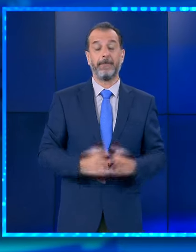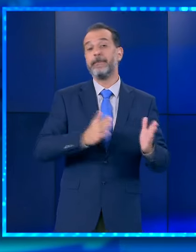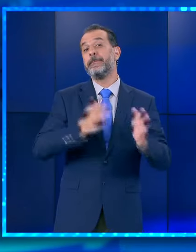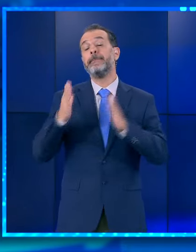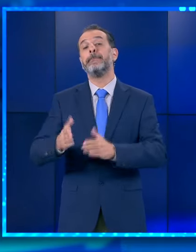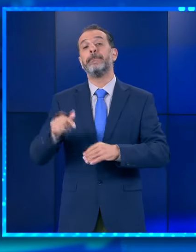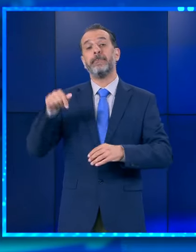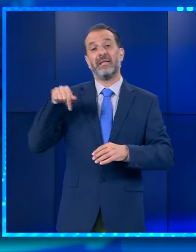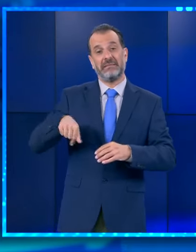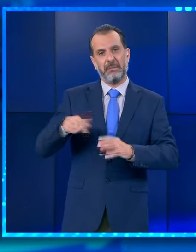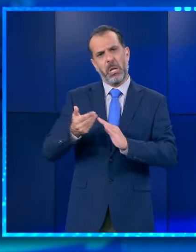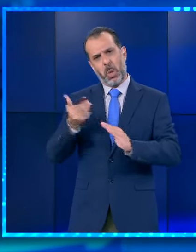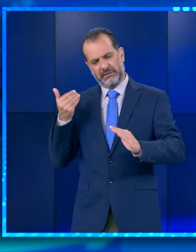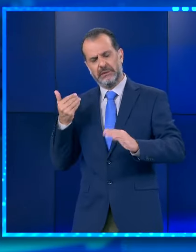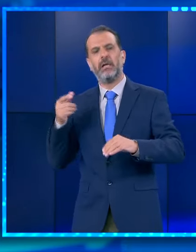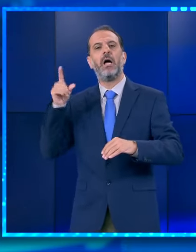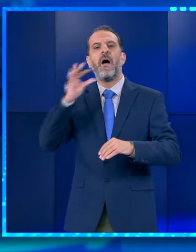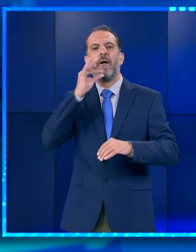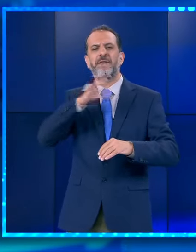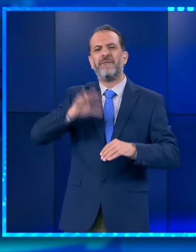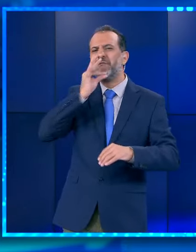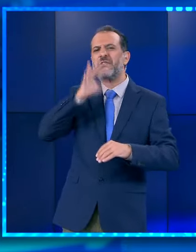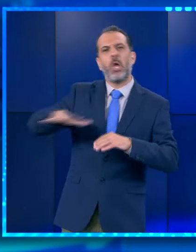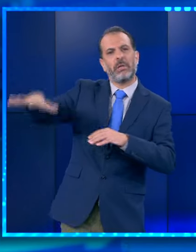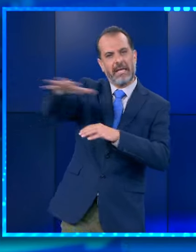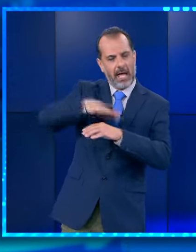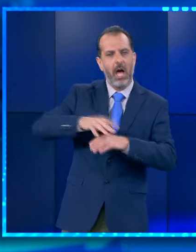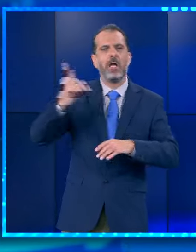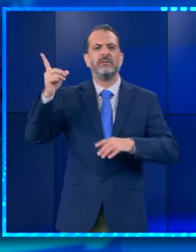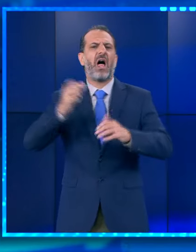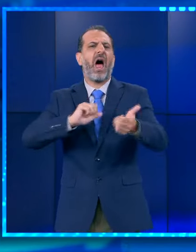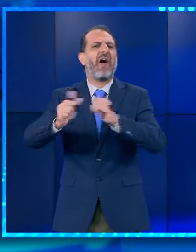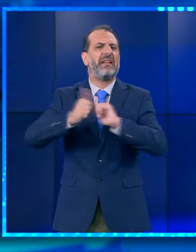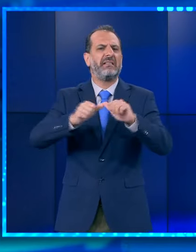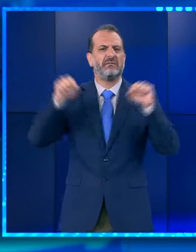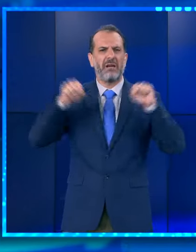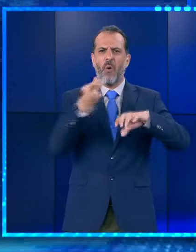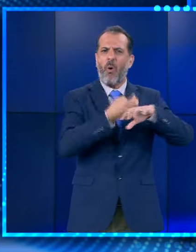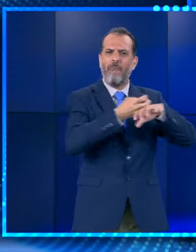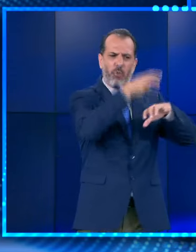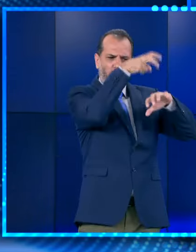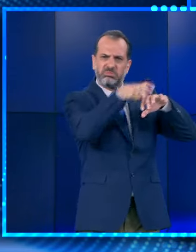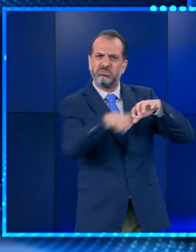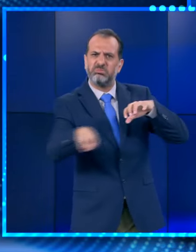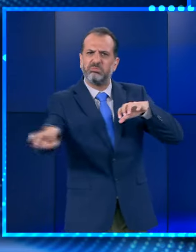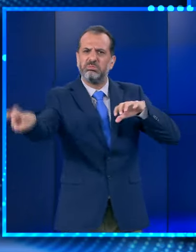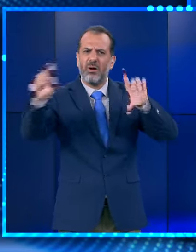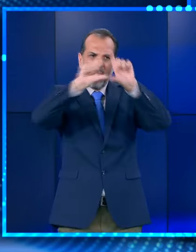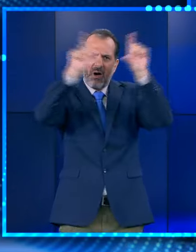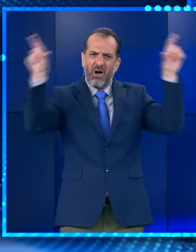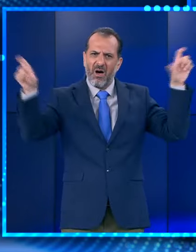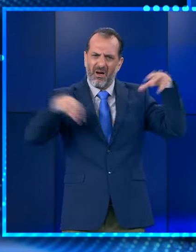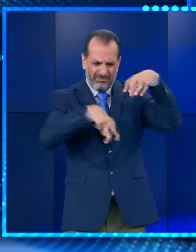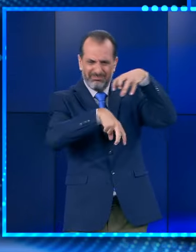Συναγερμό σήμανε νωρίτερα στην Βιωτία μετά την πτώση αθλητή που έκανε πτήση με παραπέντε. Τις έρευνες παρακολουθεί από το πρωί ο Βαγγέλης Γκούμας και